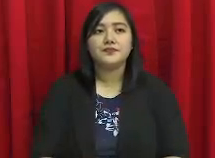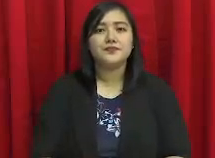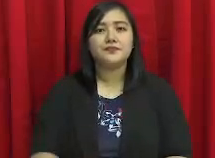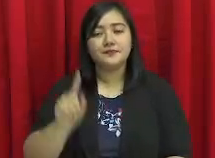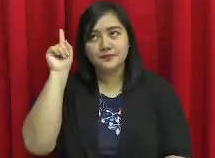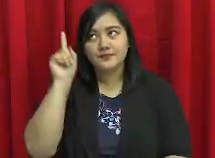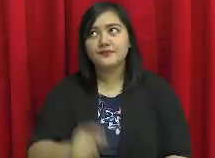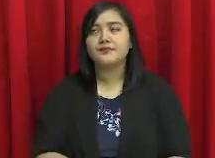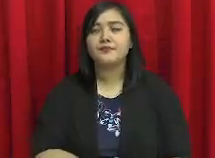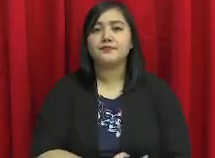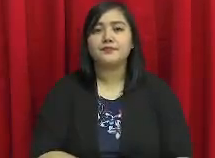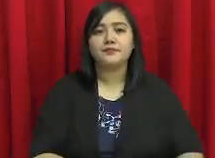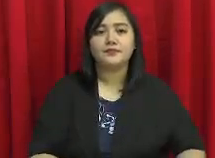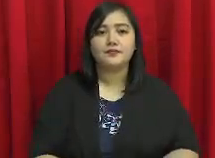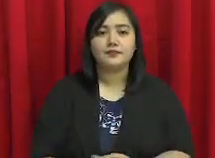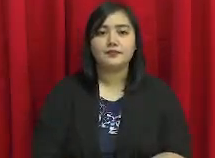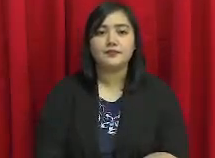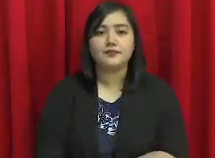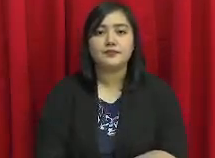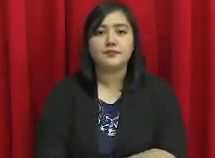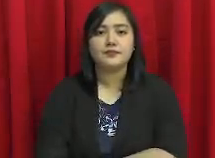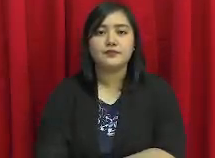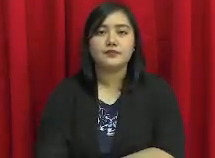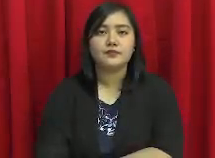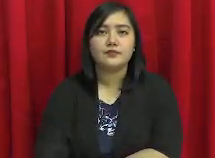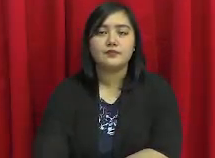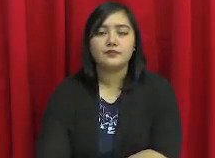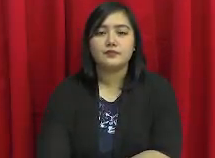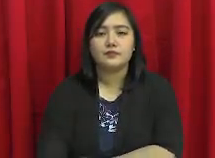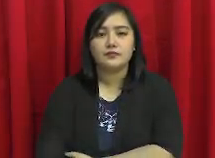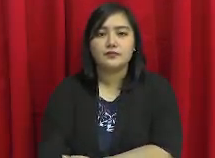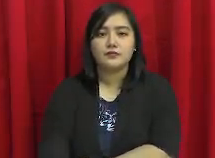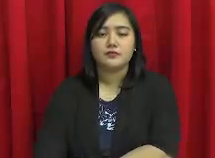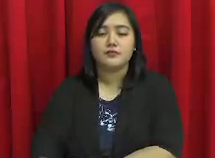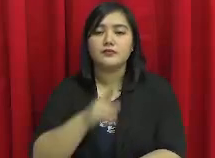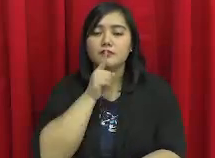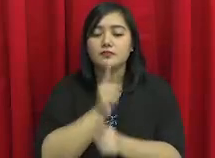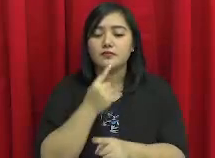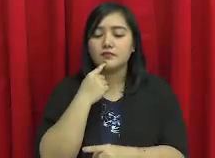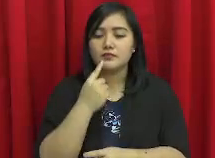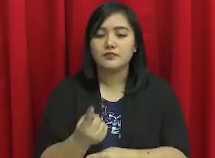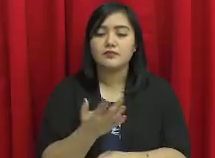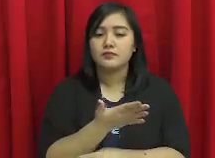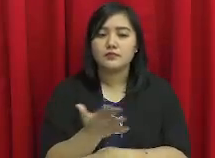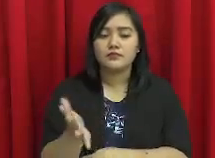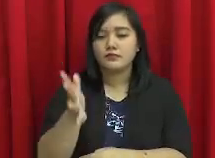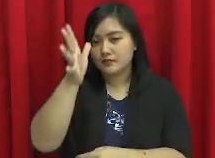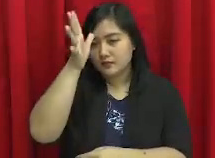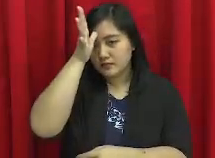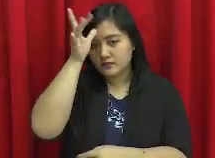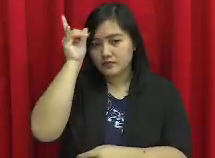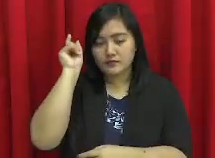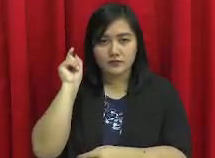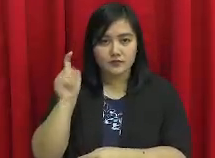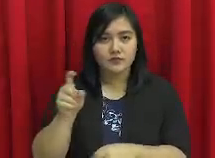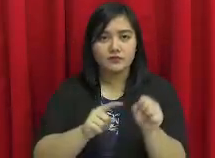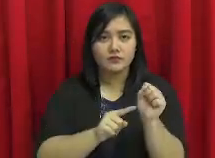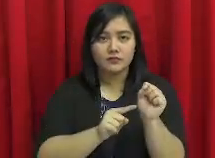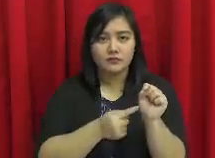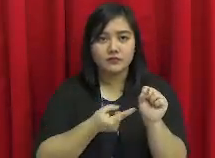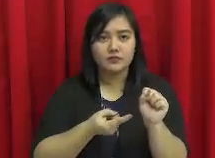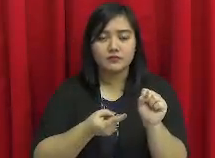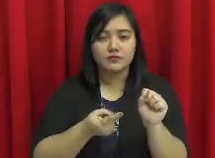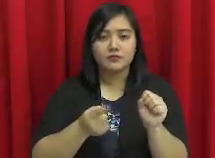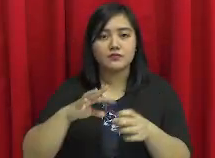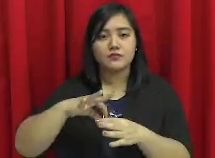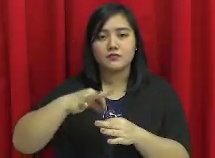Yeah. Tama yung sinasabi ni Sir Jiang, mga kapatid. No? Talagang dapat sa ating mga leader ng tahanan, manggaling yung growth spiritual,